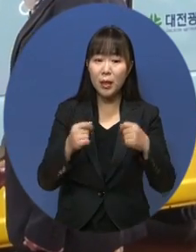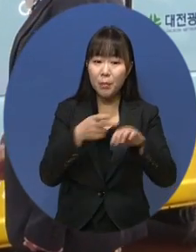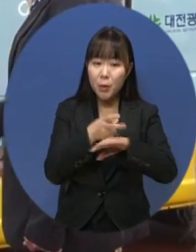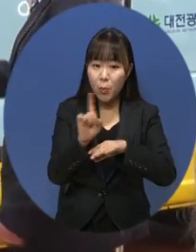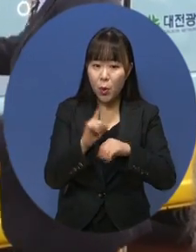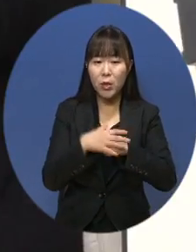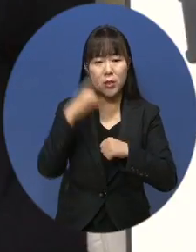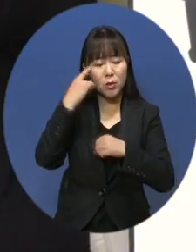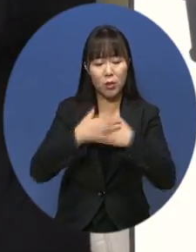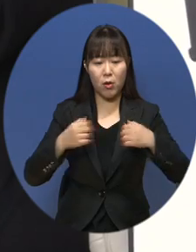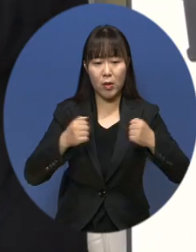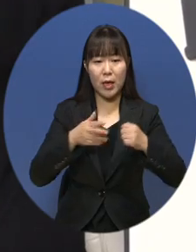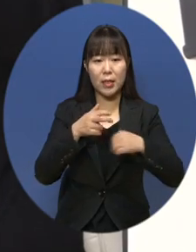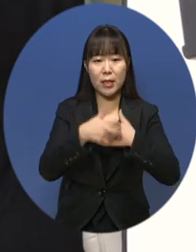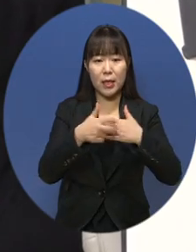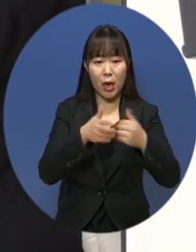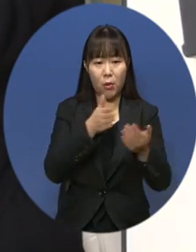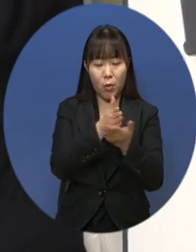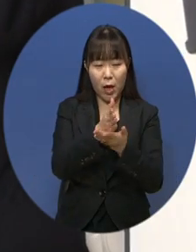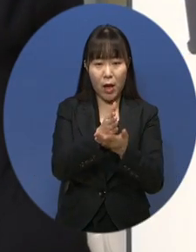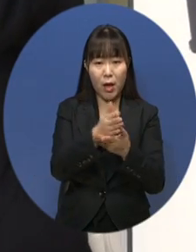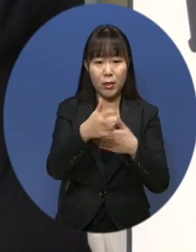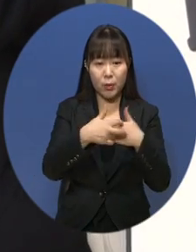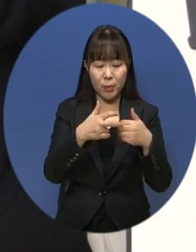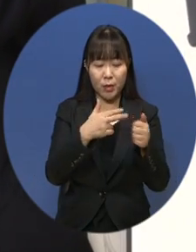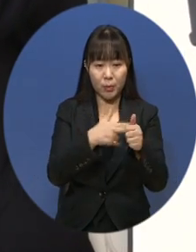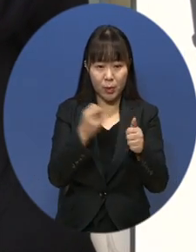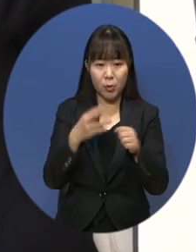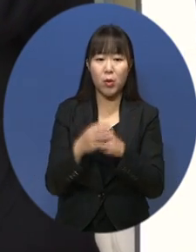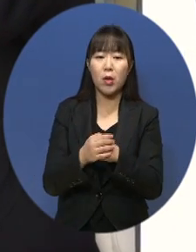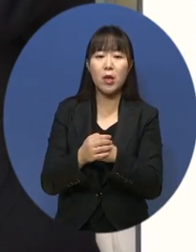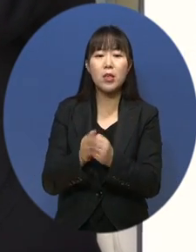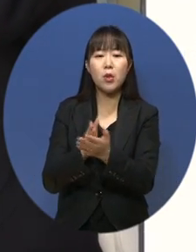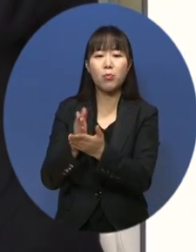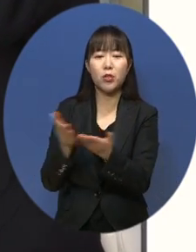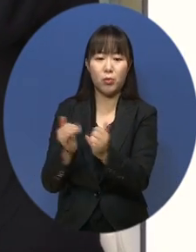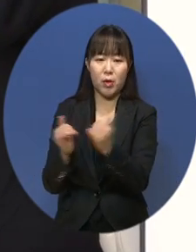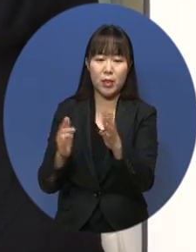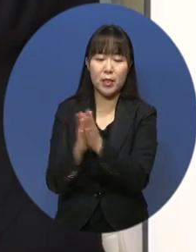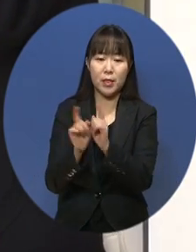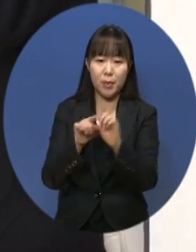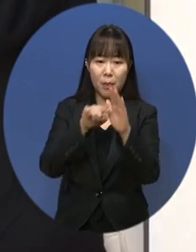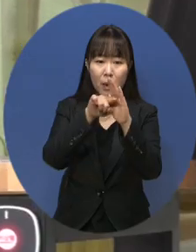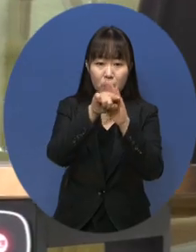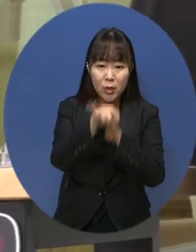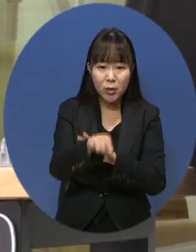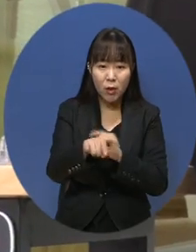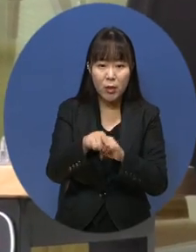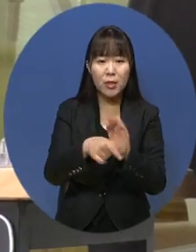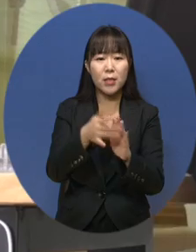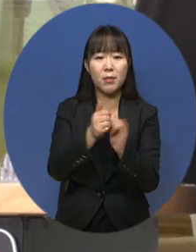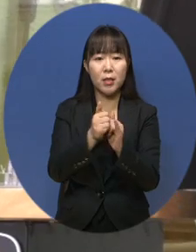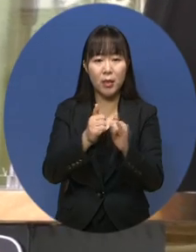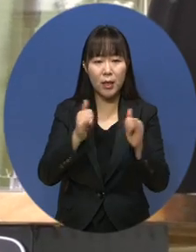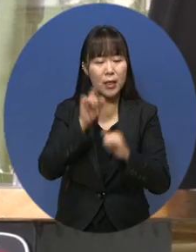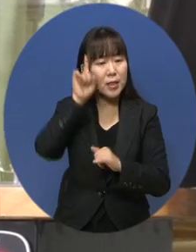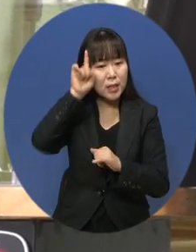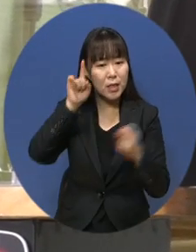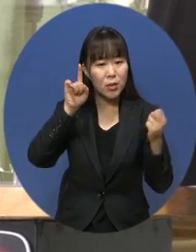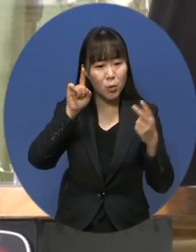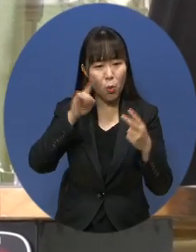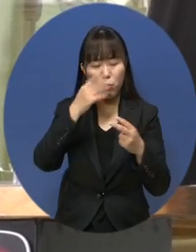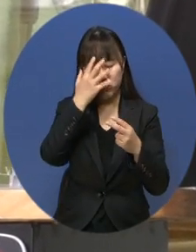마음톡톡버스는 정신건강의학과 전문의와 정신건강 전문요원이 직접 방문해 시민들에게 스트레스